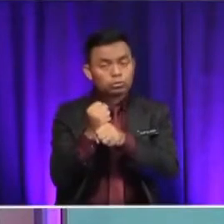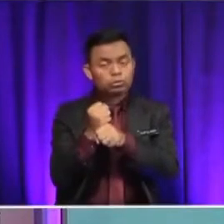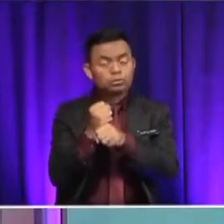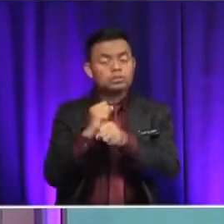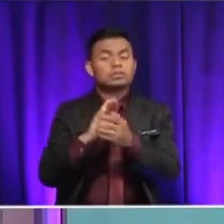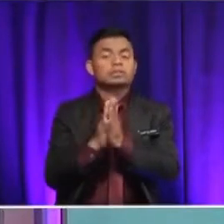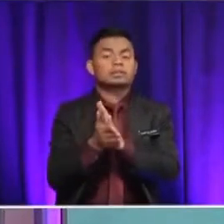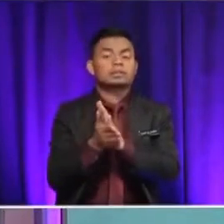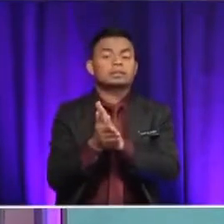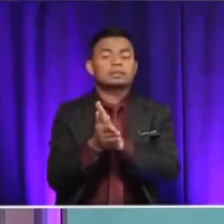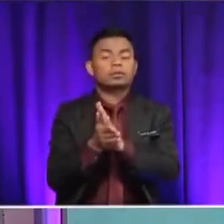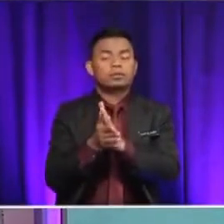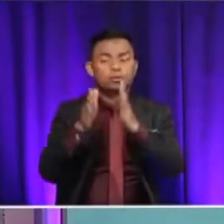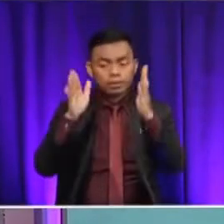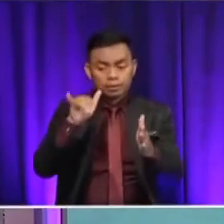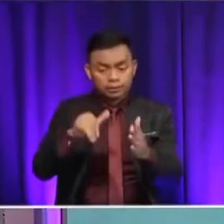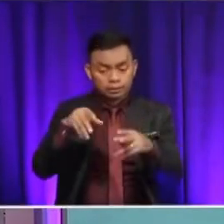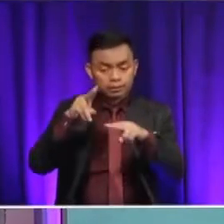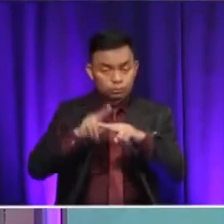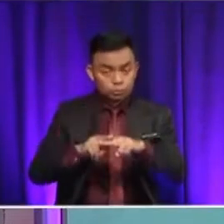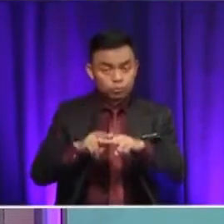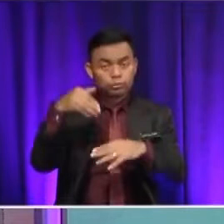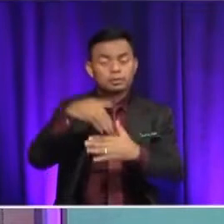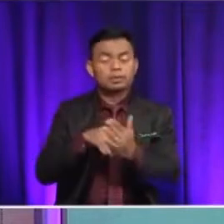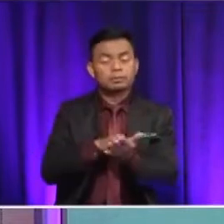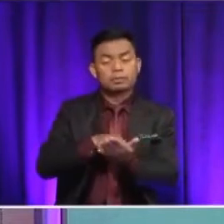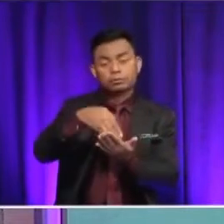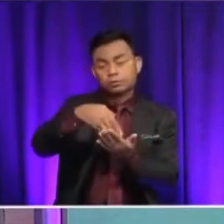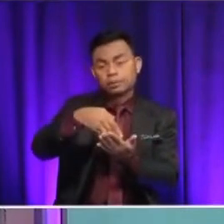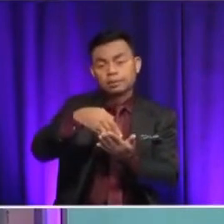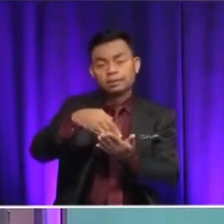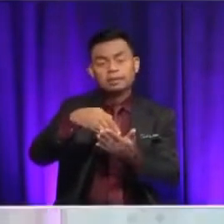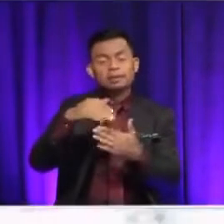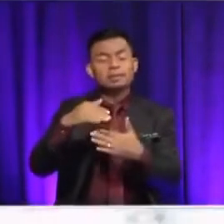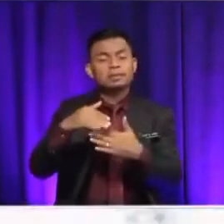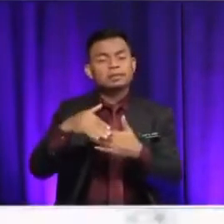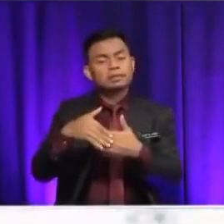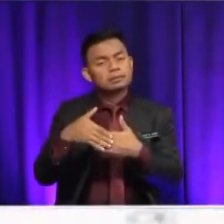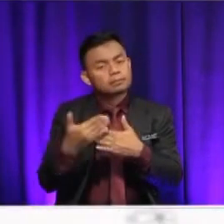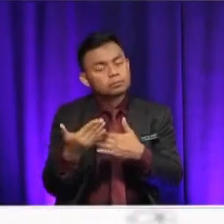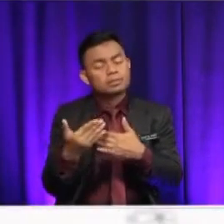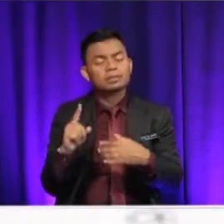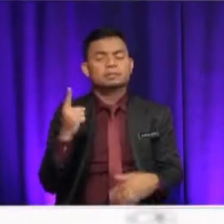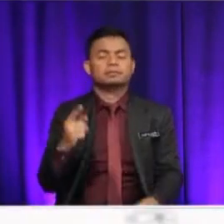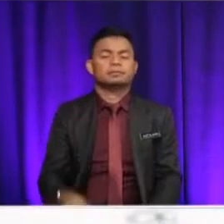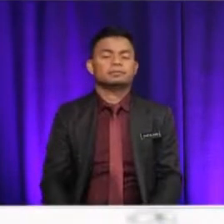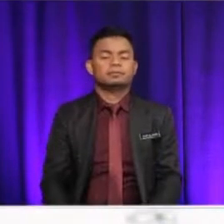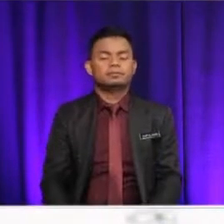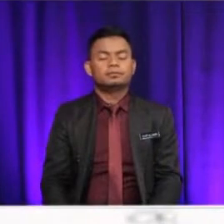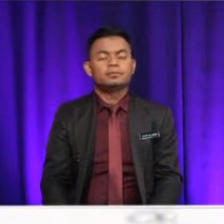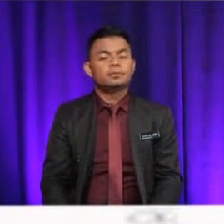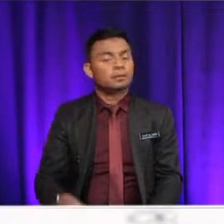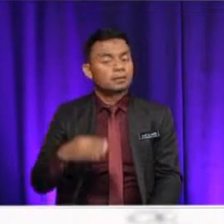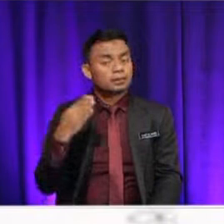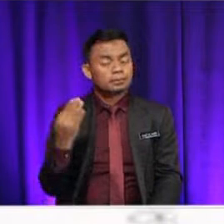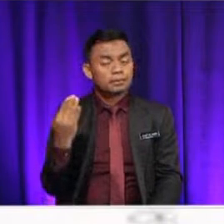bangunan dengan selesa. Okey, sistem ni dipasang secara ekonomi dan mampu berfungsi dengan cekap agar pengguna yang